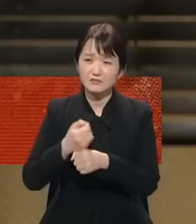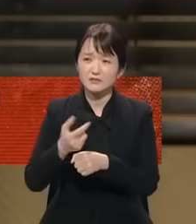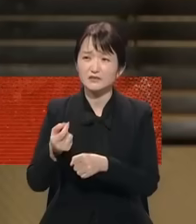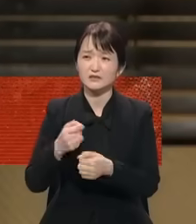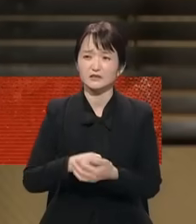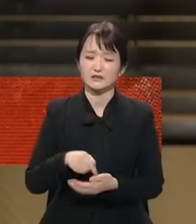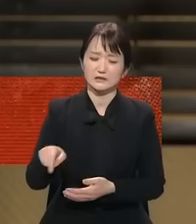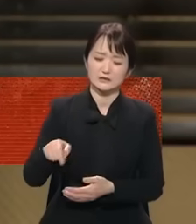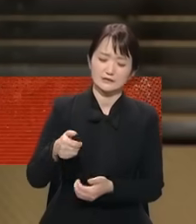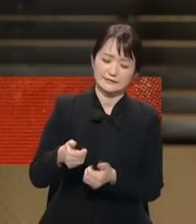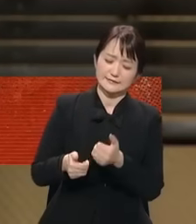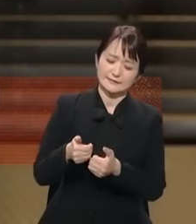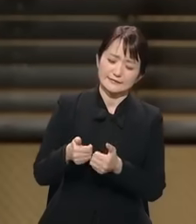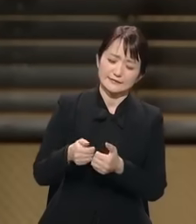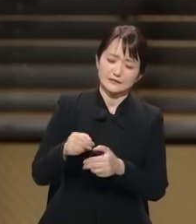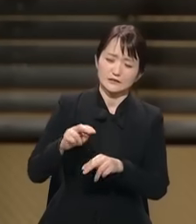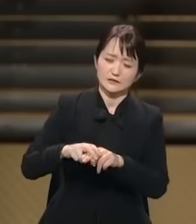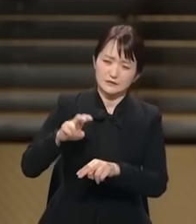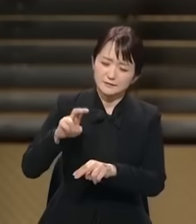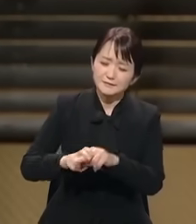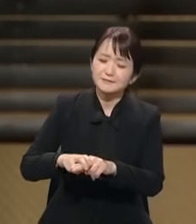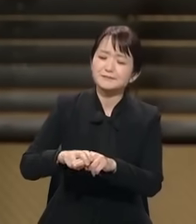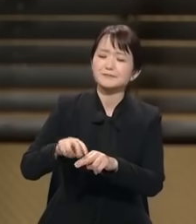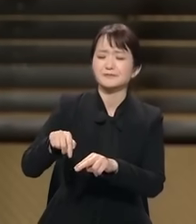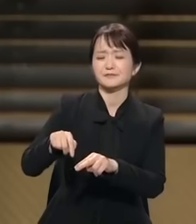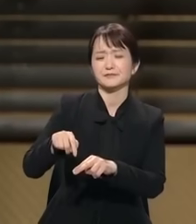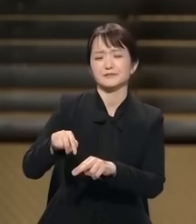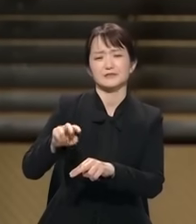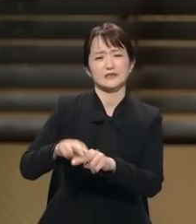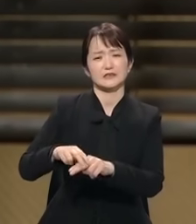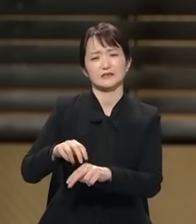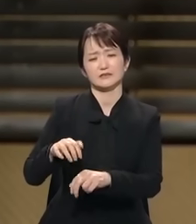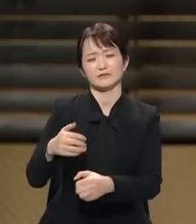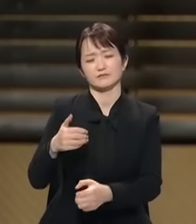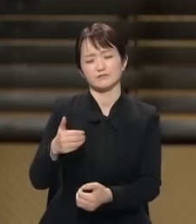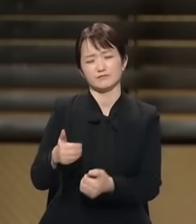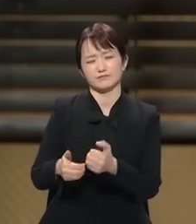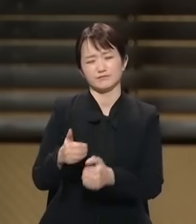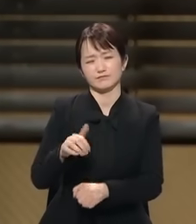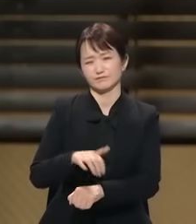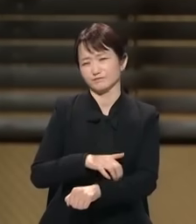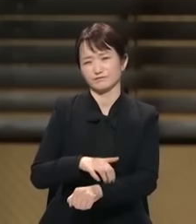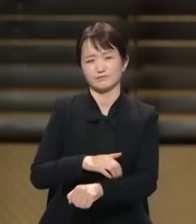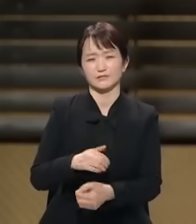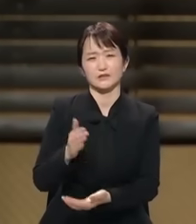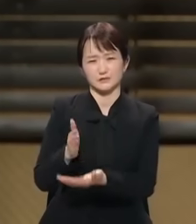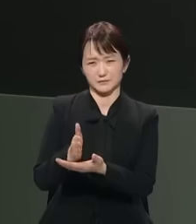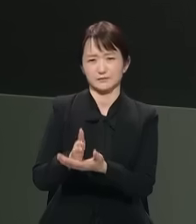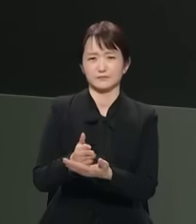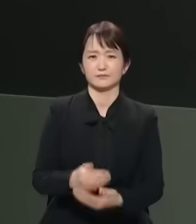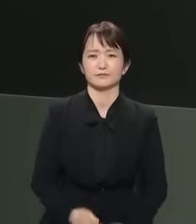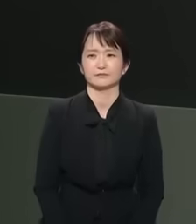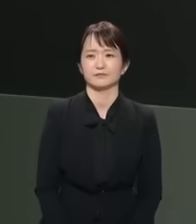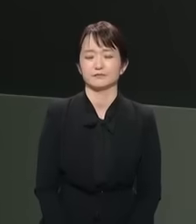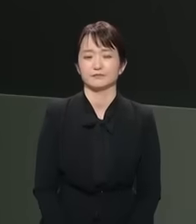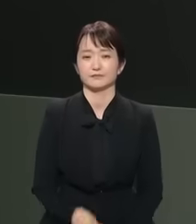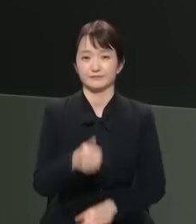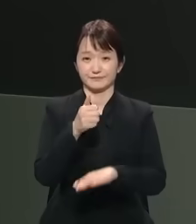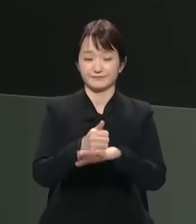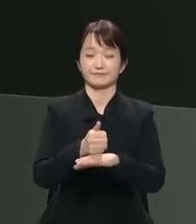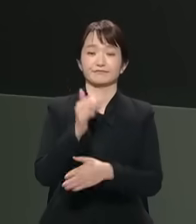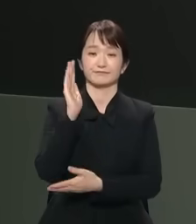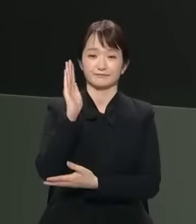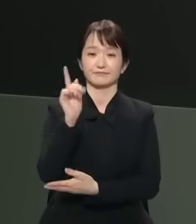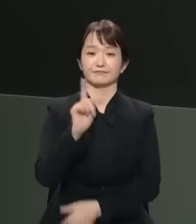그 찜찜함으로 의자에 앉으시면 그 자리에 굉장히 불편할 수밖에 없습니다. 그러니까 네, 그러지 말아주세요. 알겠습니다. 자 마지막 사연으로